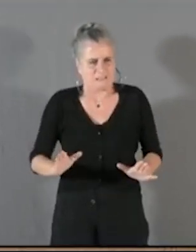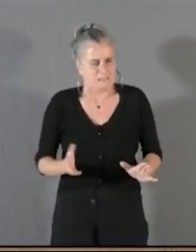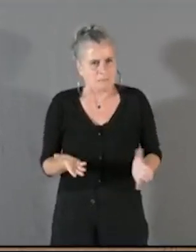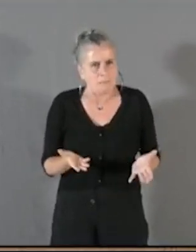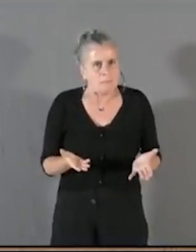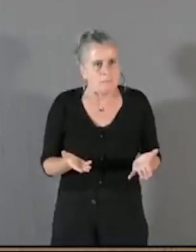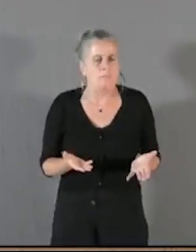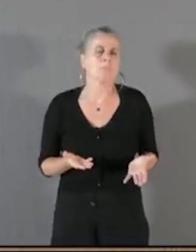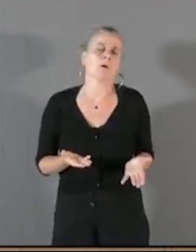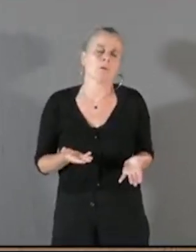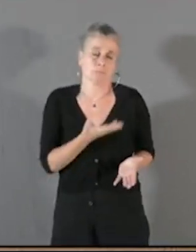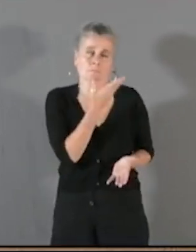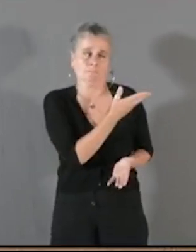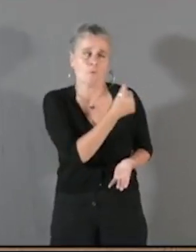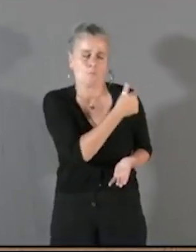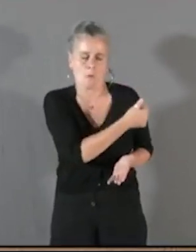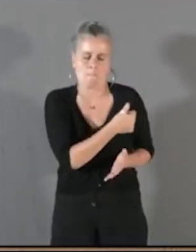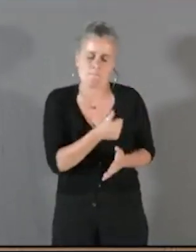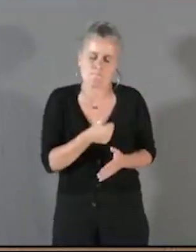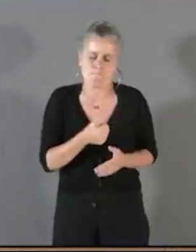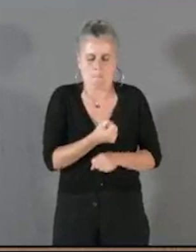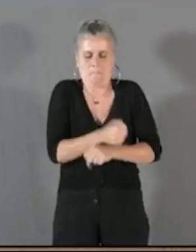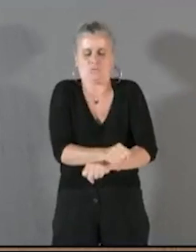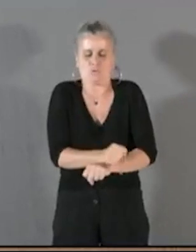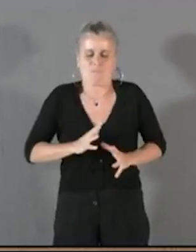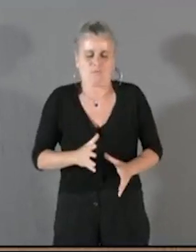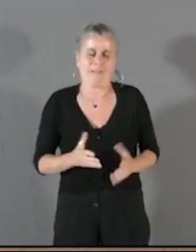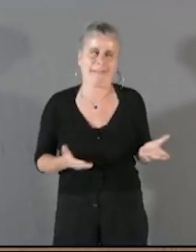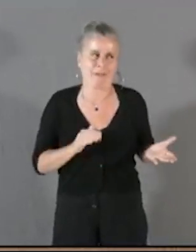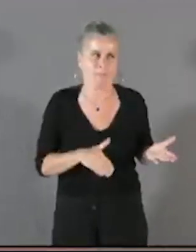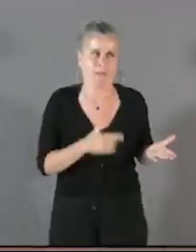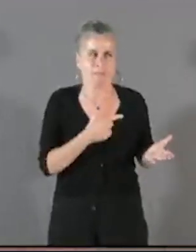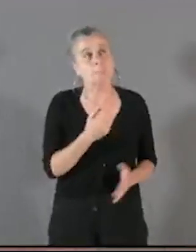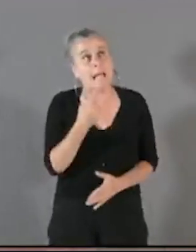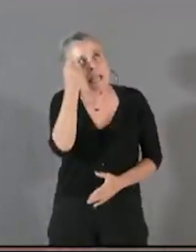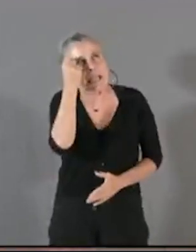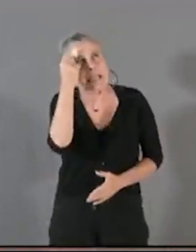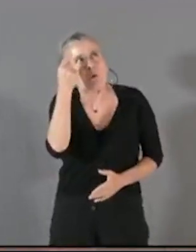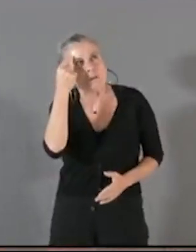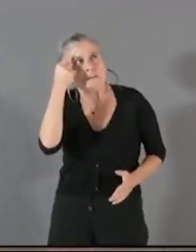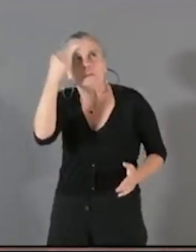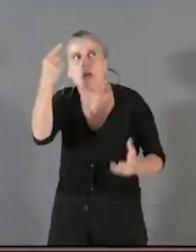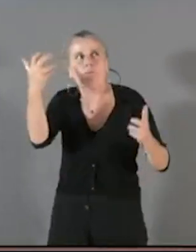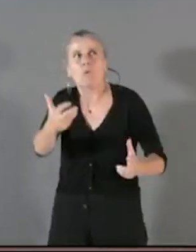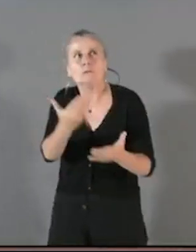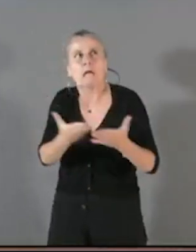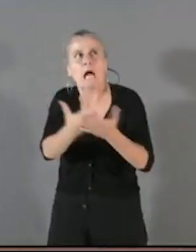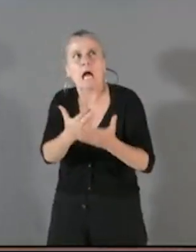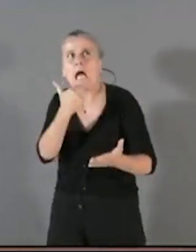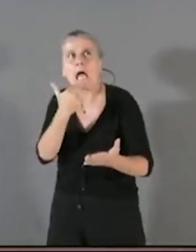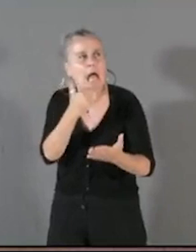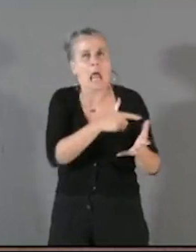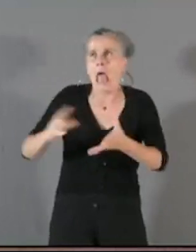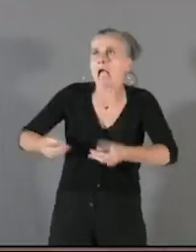volontaires de votre idéologie basée sur l'humanisme à tout crin, accueillir tout le monde, tout le temps,